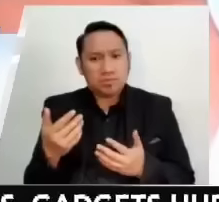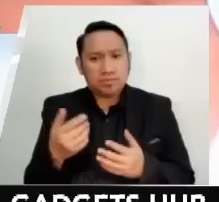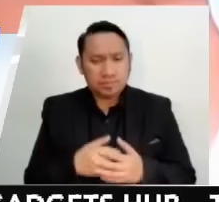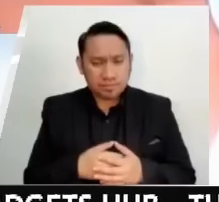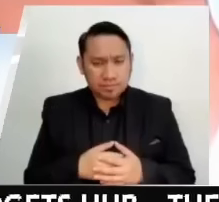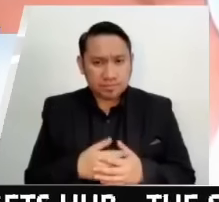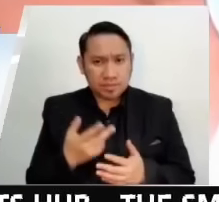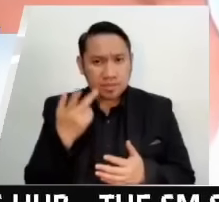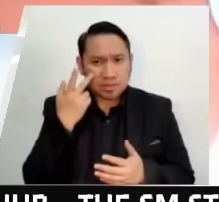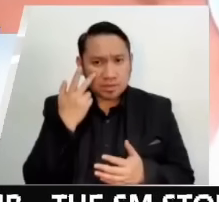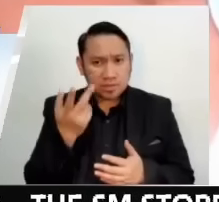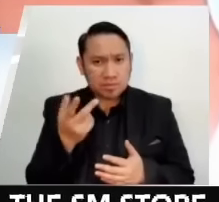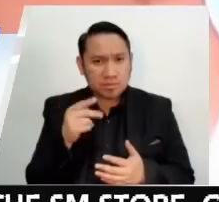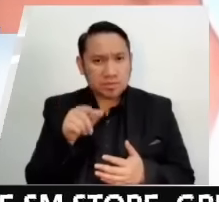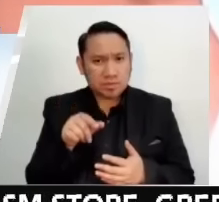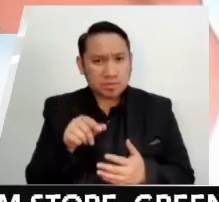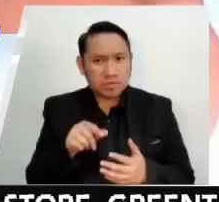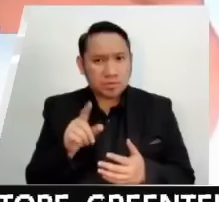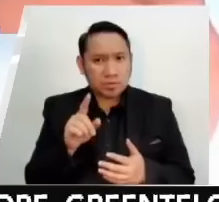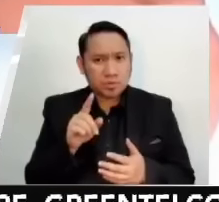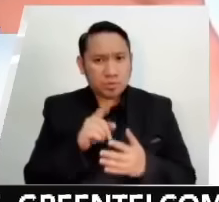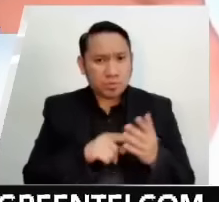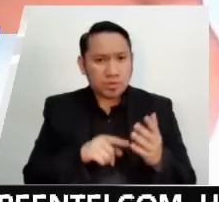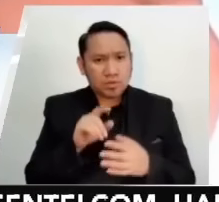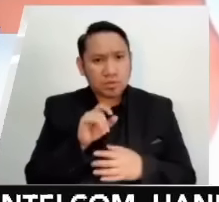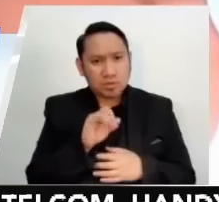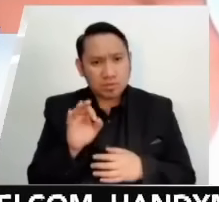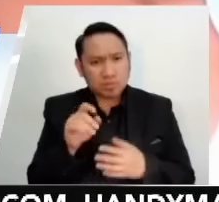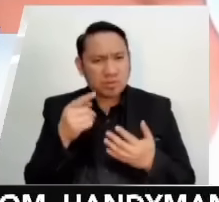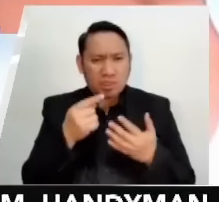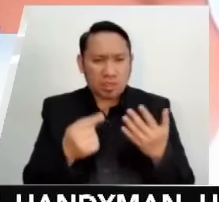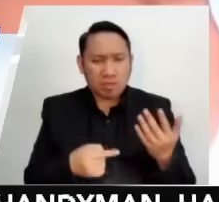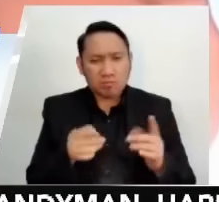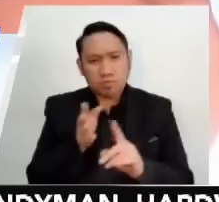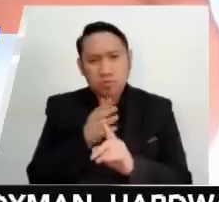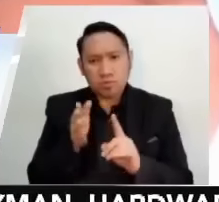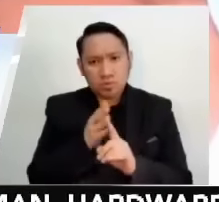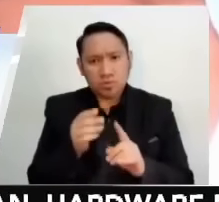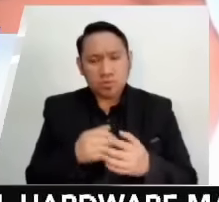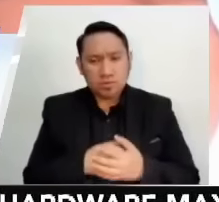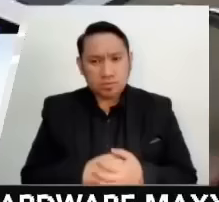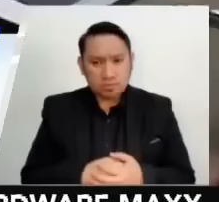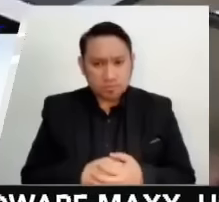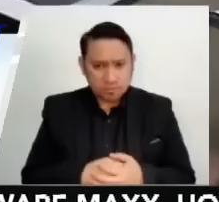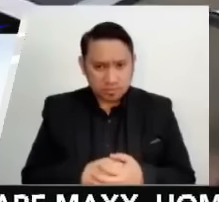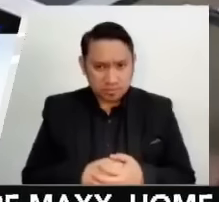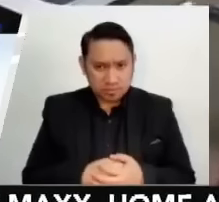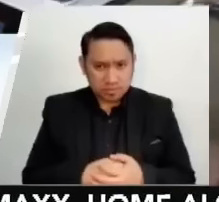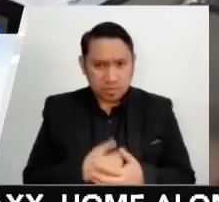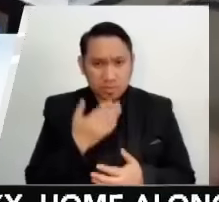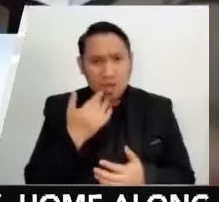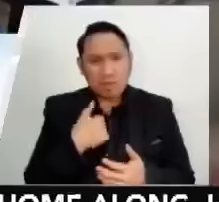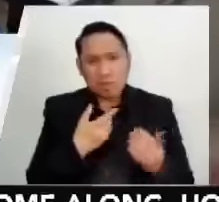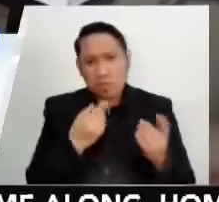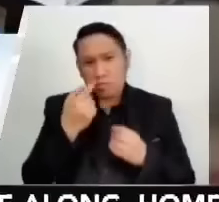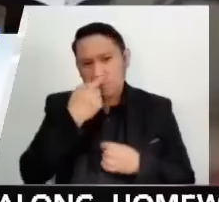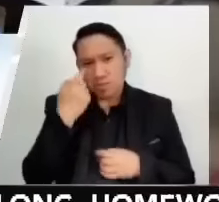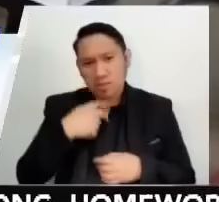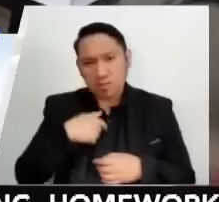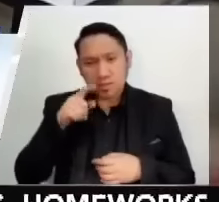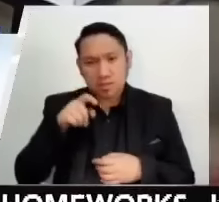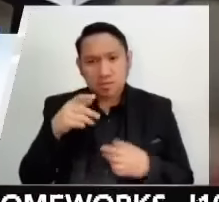pamilya ko What if kami yon ganon kailangan lang po talaga Dala ng pangangailangan meron ding love scam sa